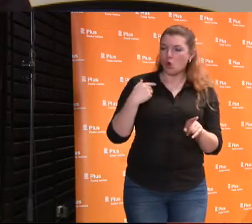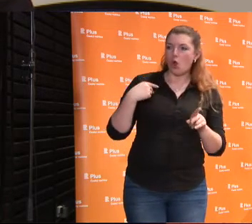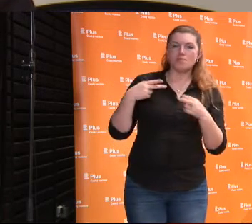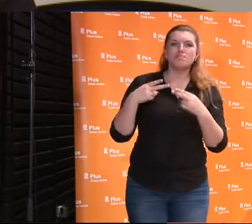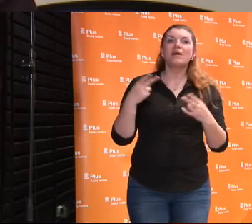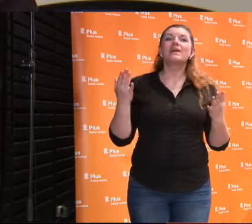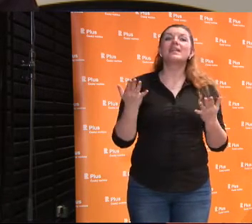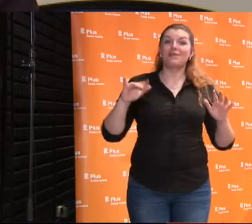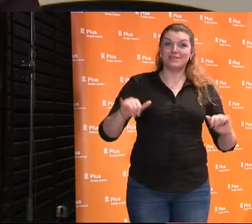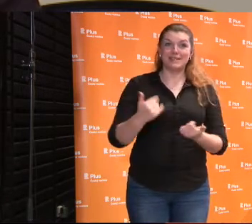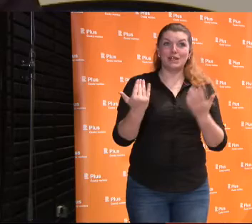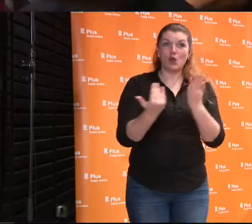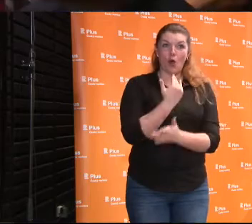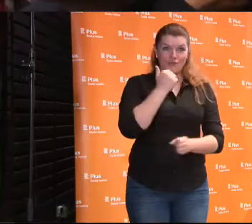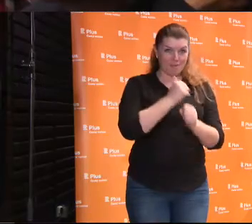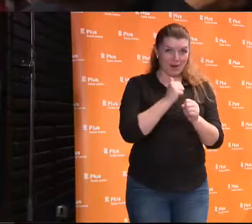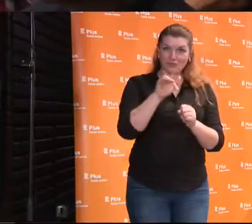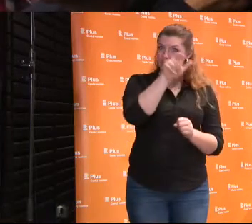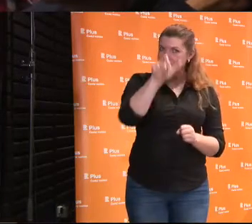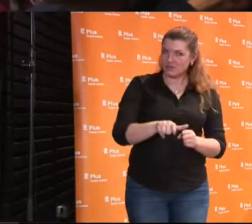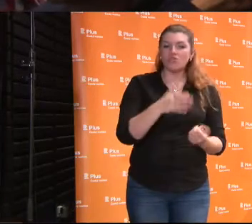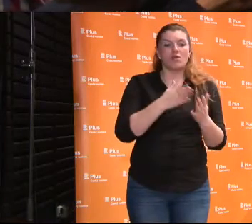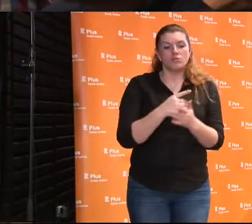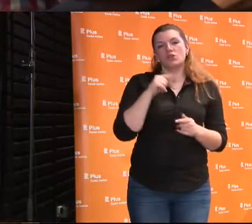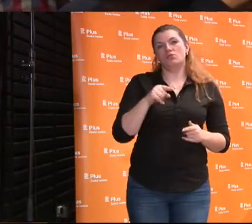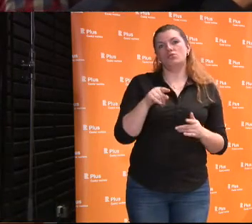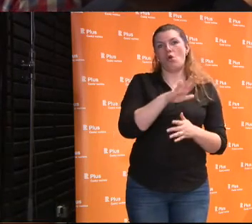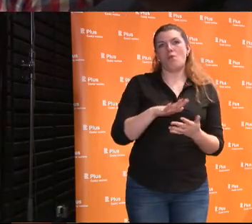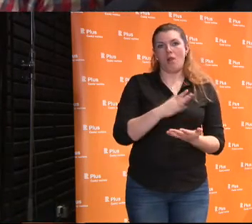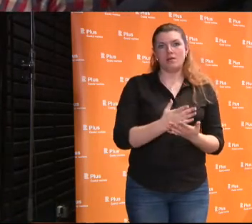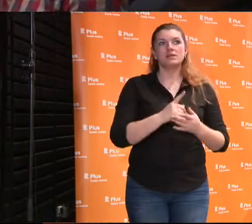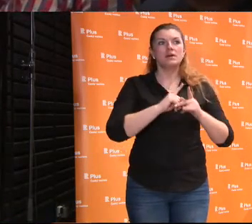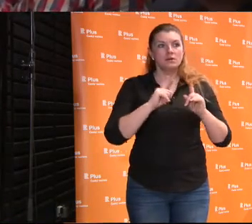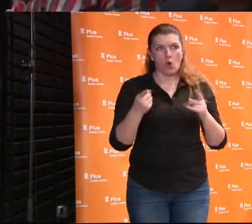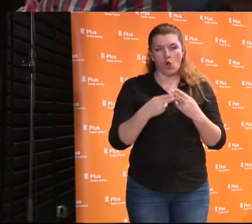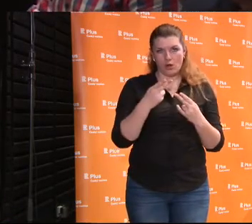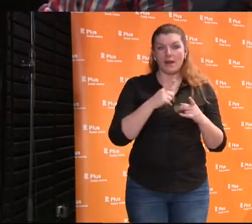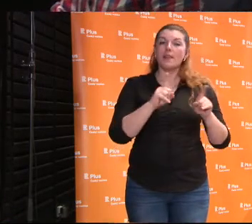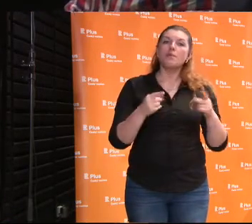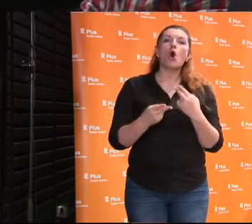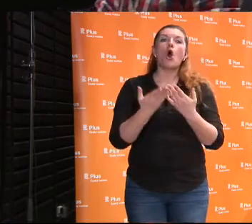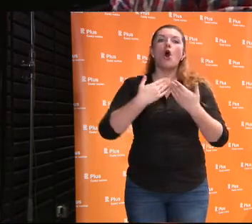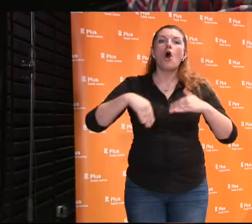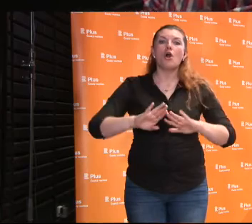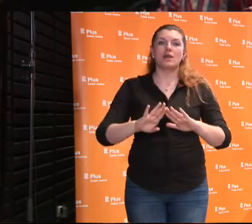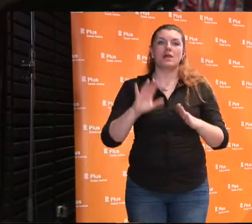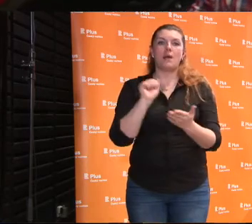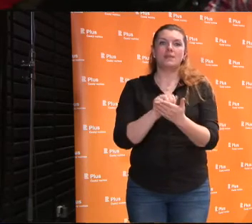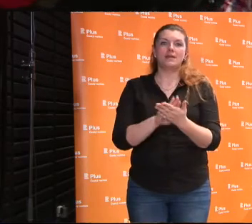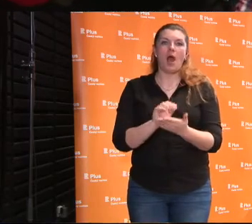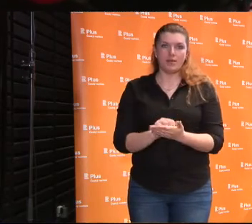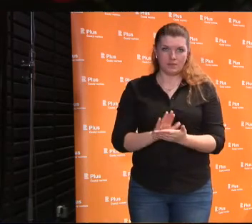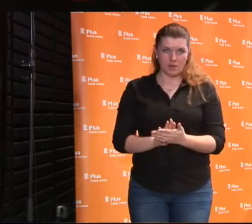nová povolání, tak je to tady v té oblasti a pak ještě v ochraně dat, protože my, když tyto